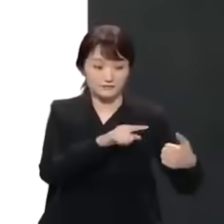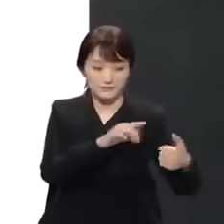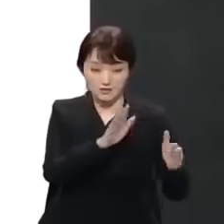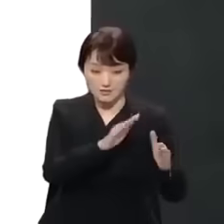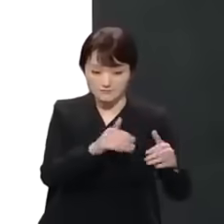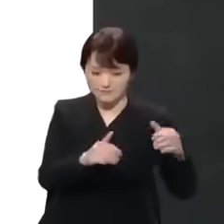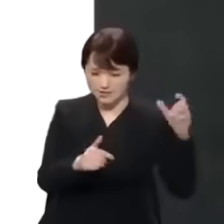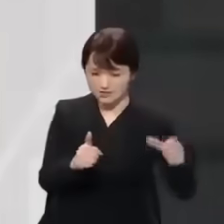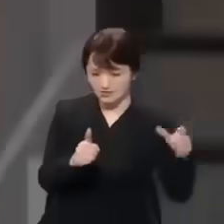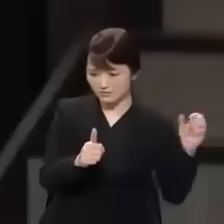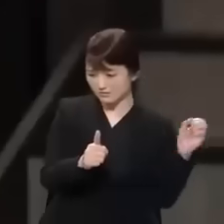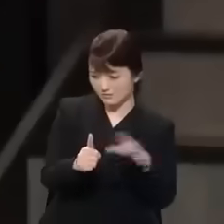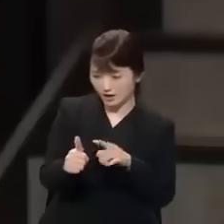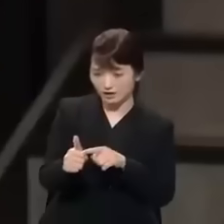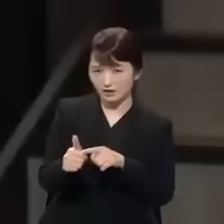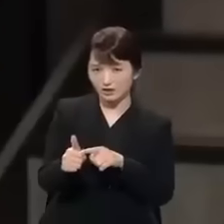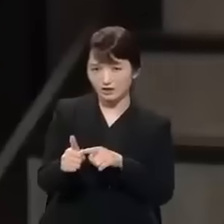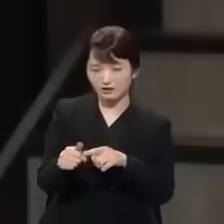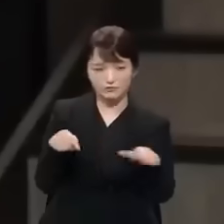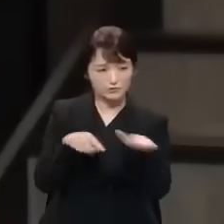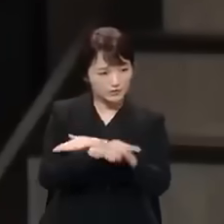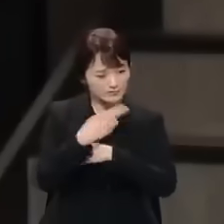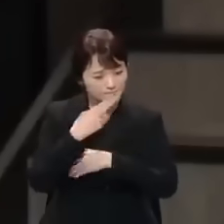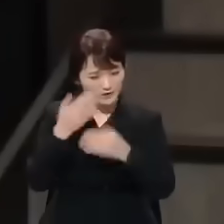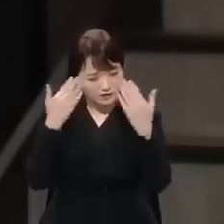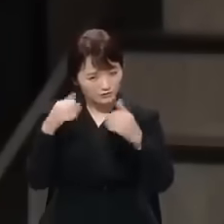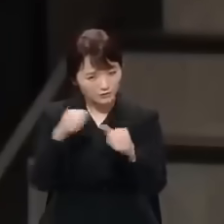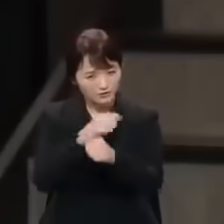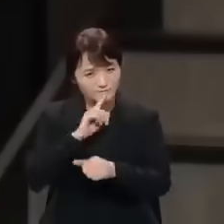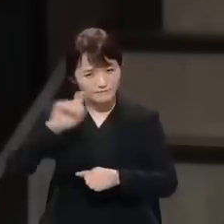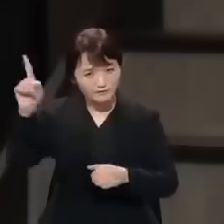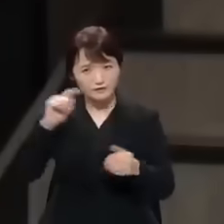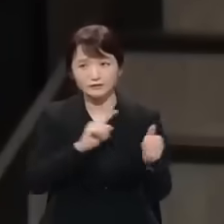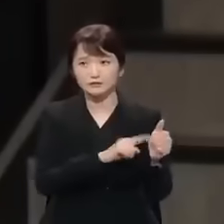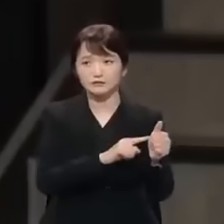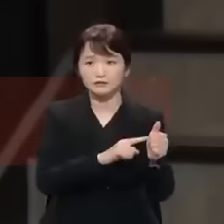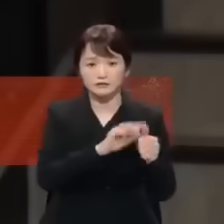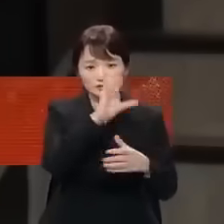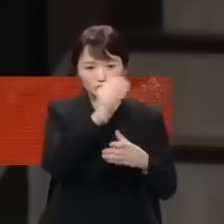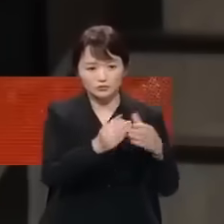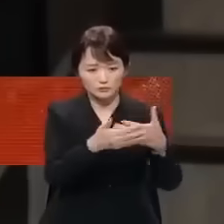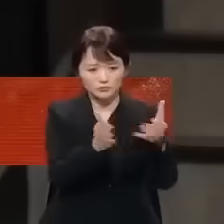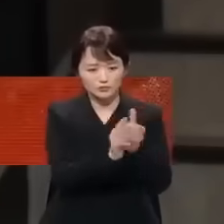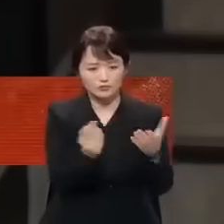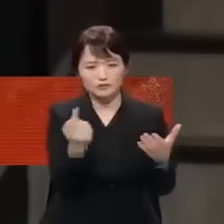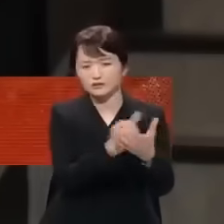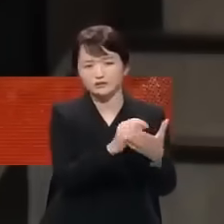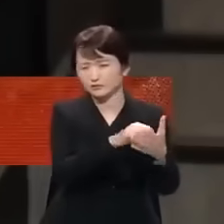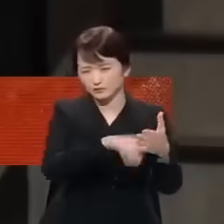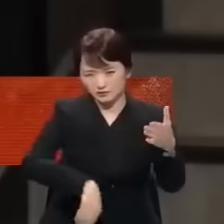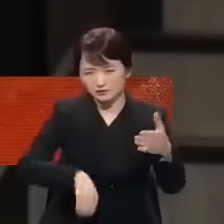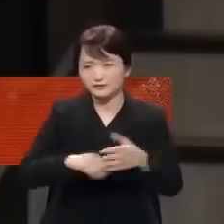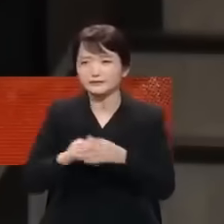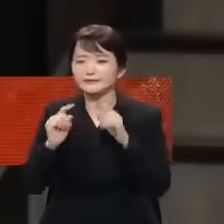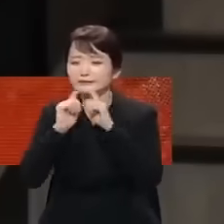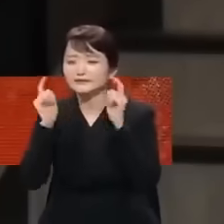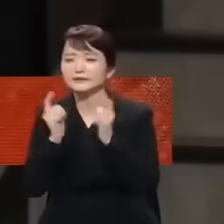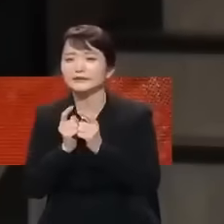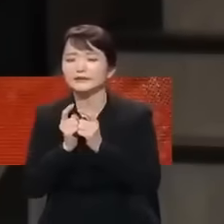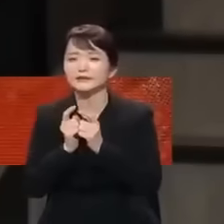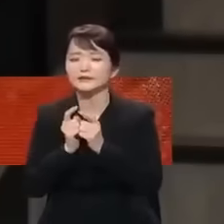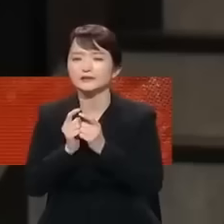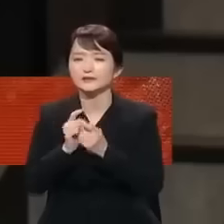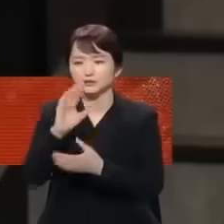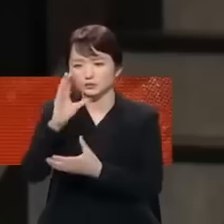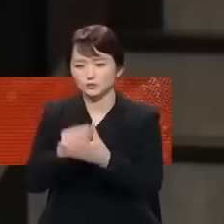조치를 하지 않으면 학교 폭력을 신고하겠다고 해서 결국이 학생이 농구부에 더 있지 못하고 탈퇴하고 사설 농구 클럽에서 따로 지도를